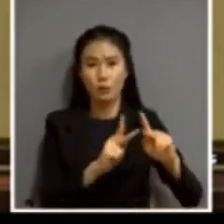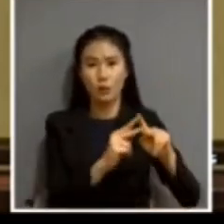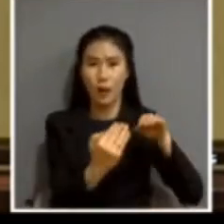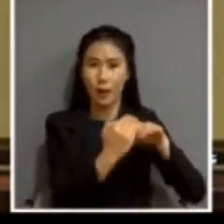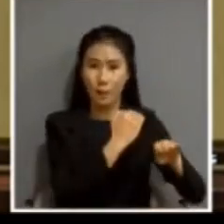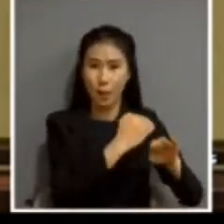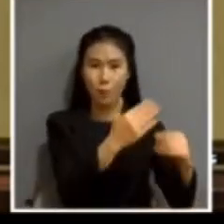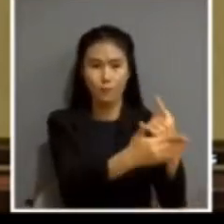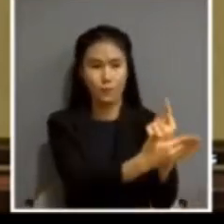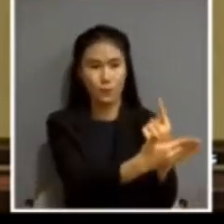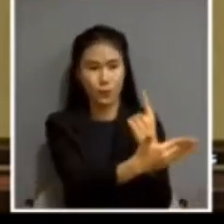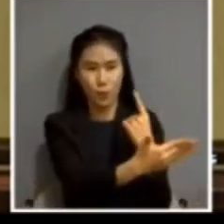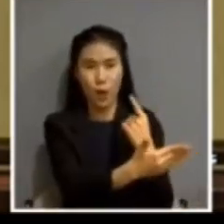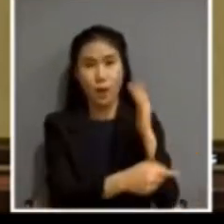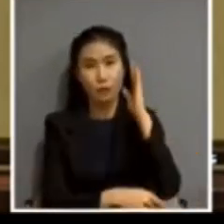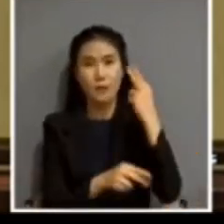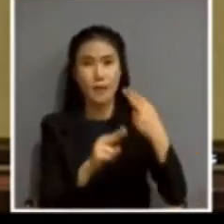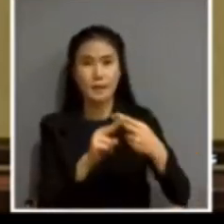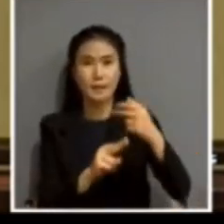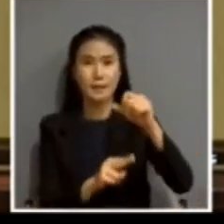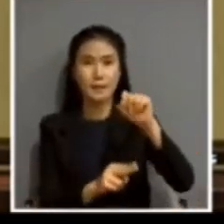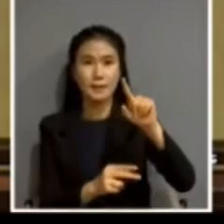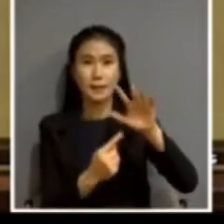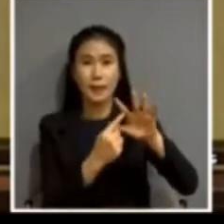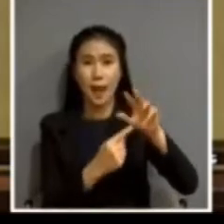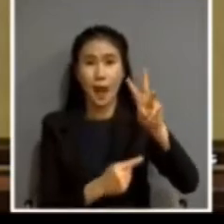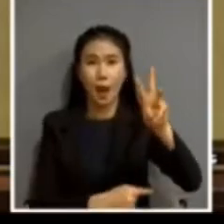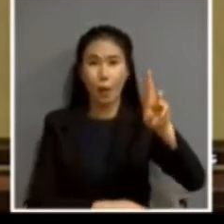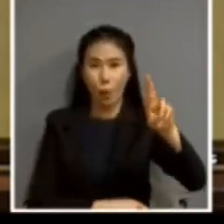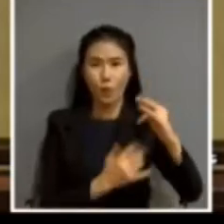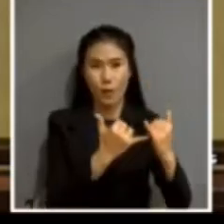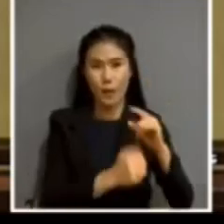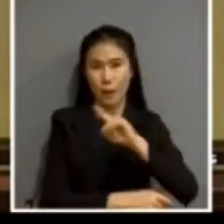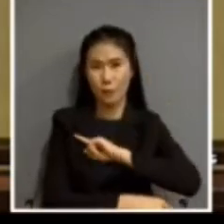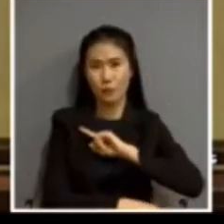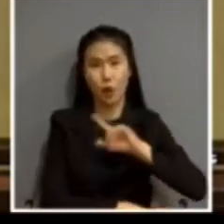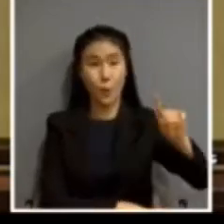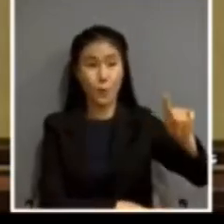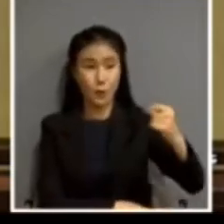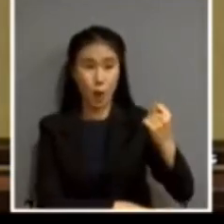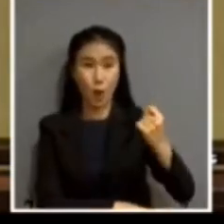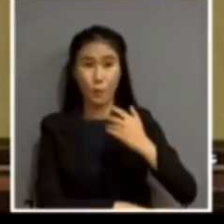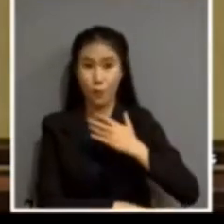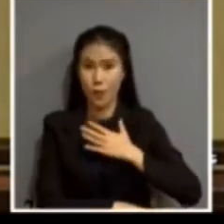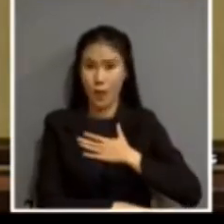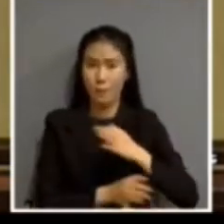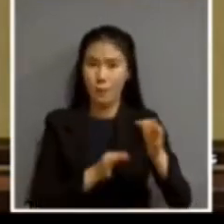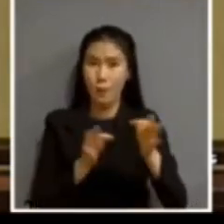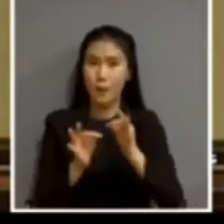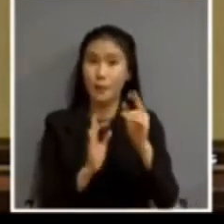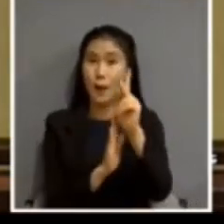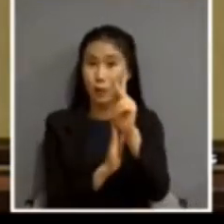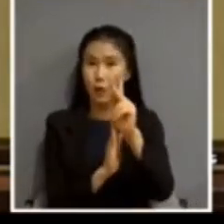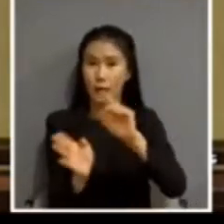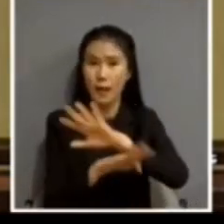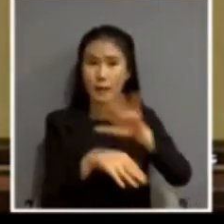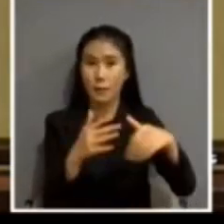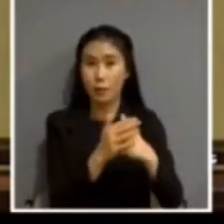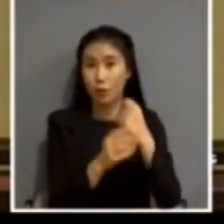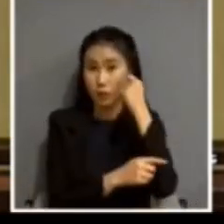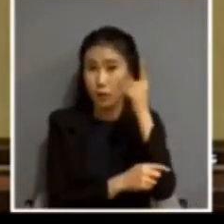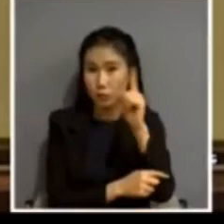ครับท่านถาวรเสนเนียมเป็นผู้ตอบชี้แจงกระทู้ถามผมก็เรียนท่านผู้ถามผู้ตอบนะครับว่าตาม